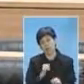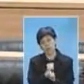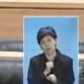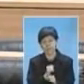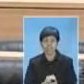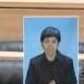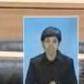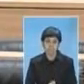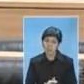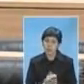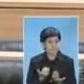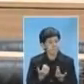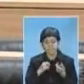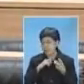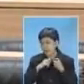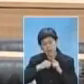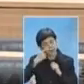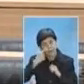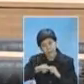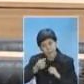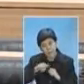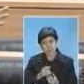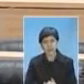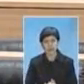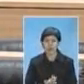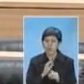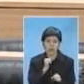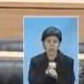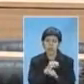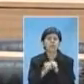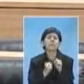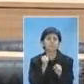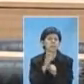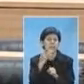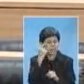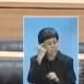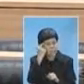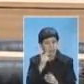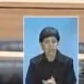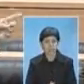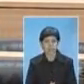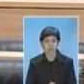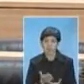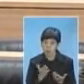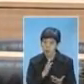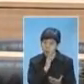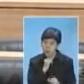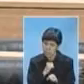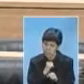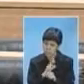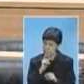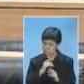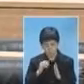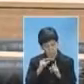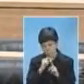างนี้สภาก็ยังเป็นอย่างนี้ตลอดไปท่านจะอยู่ไม่ครบ4ปีหรอกดิฉันพูดไว้เลยแต่ต้องให้ท่านขจิ